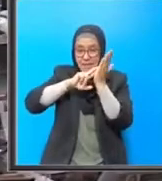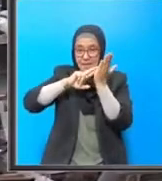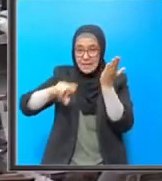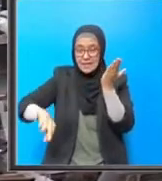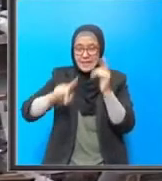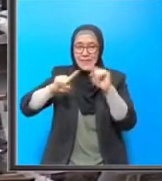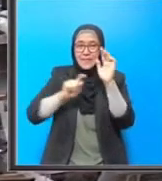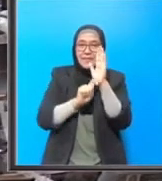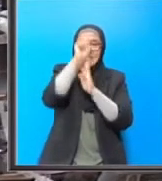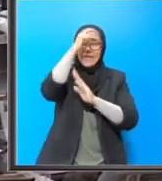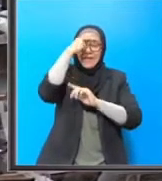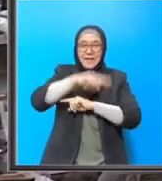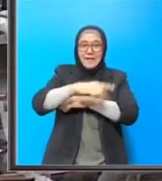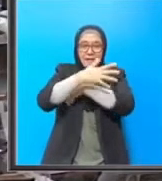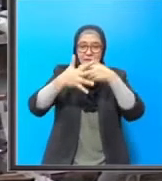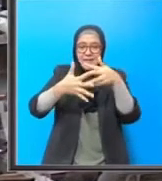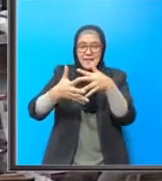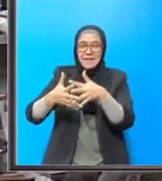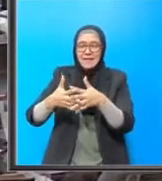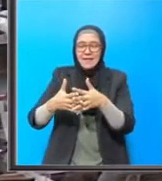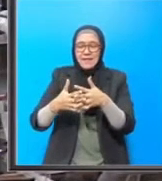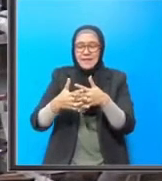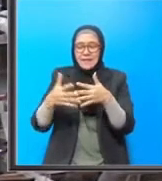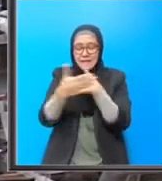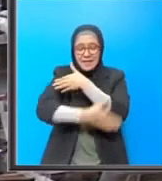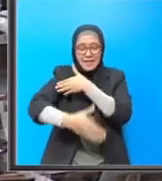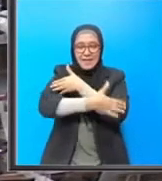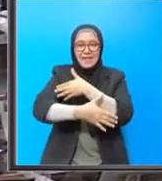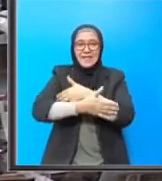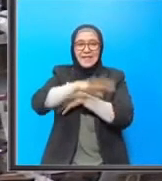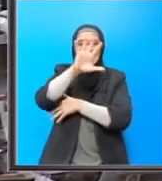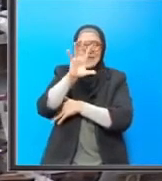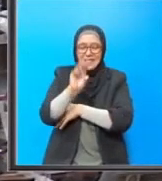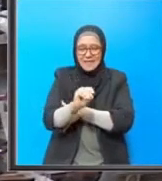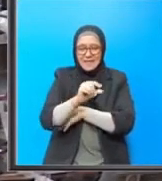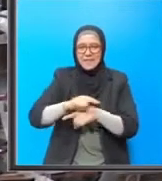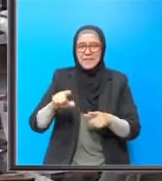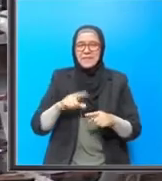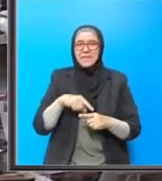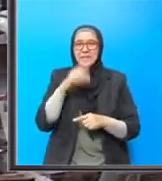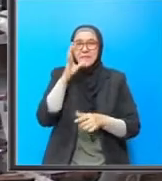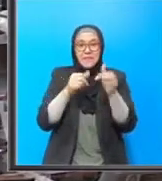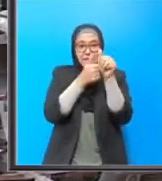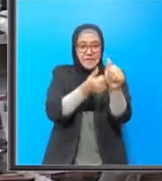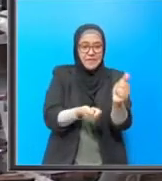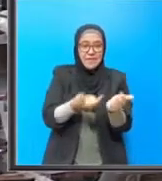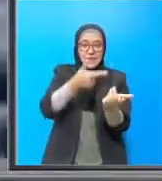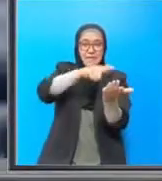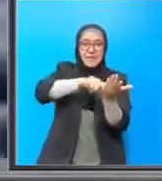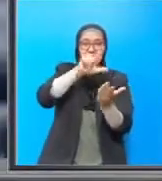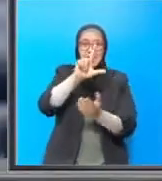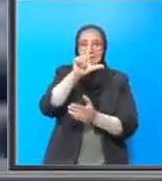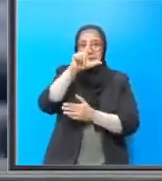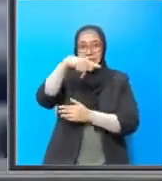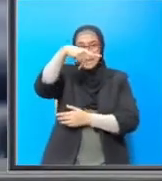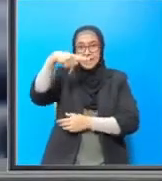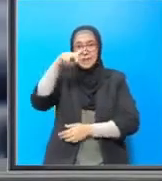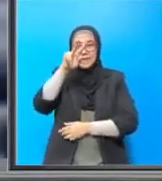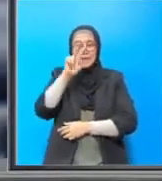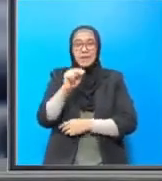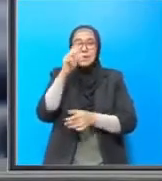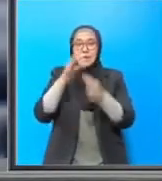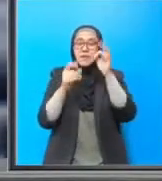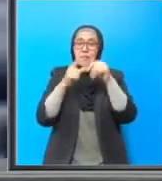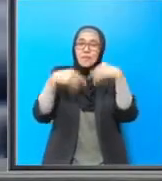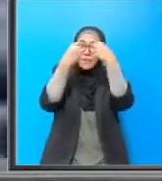disini saya nyatanya kalau mau ikut catatan dulu APBN gimana kata penerimaan perancangan keluarga family